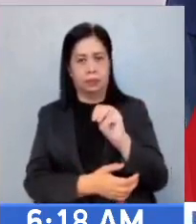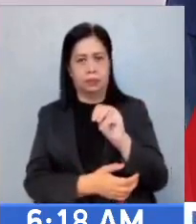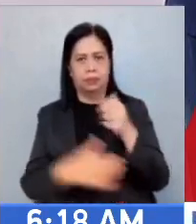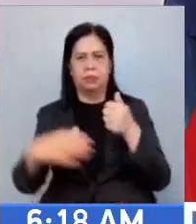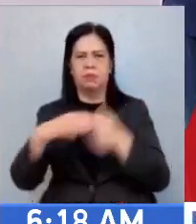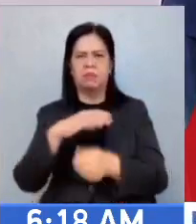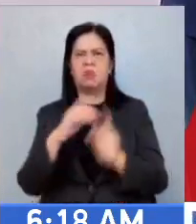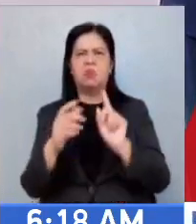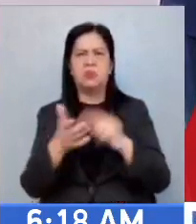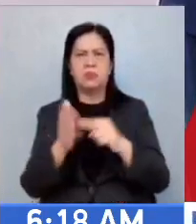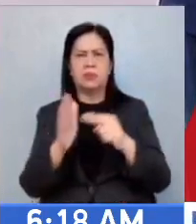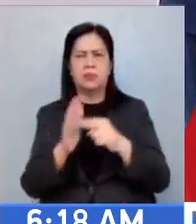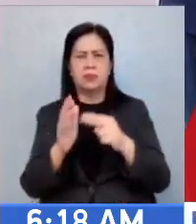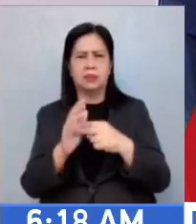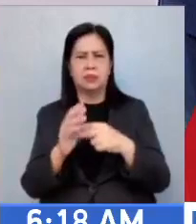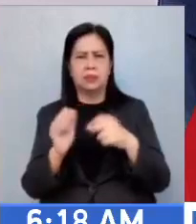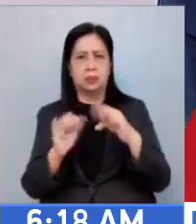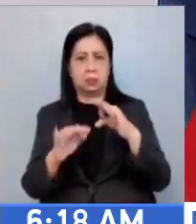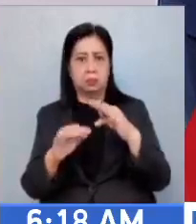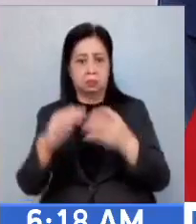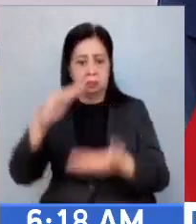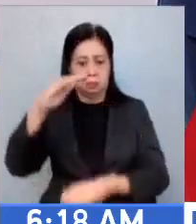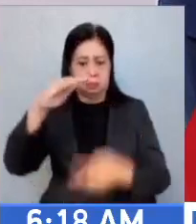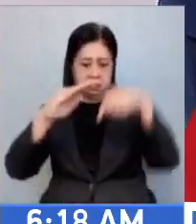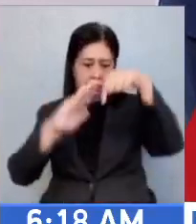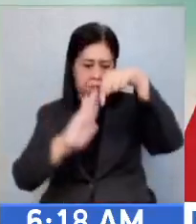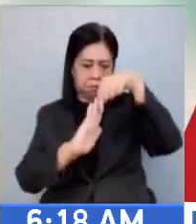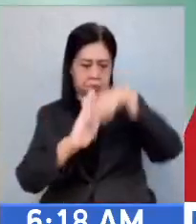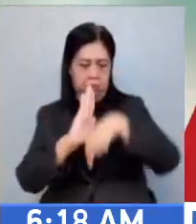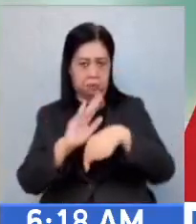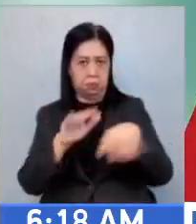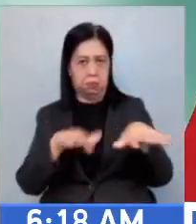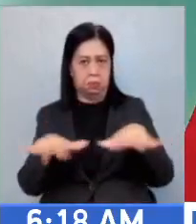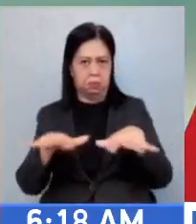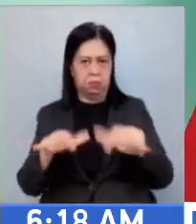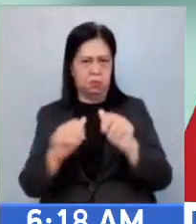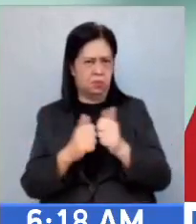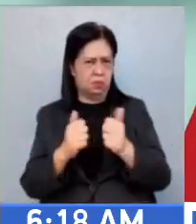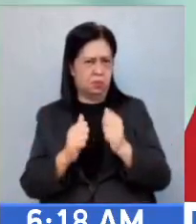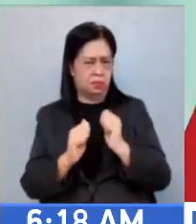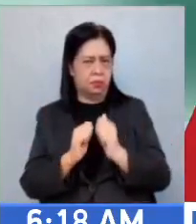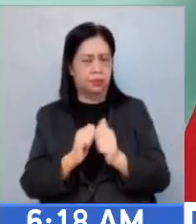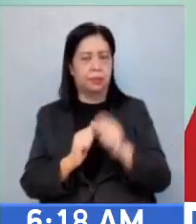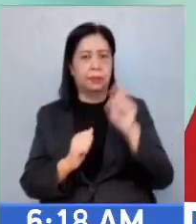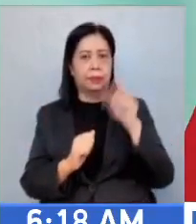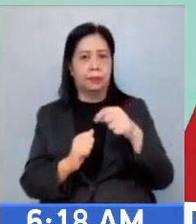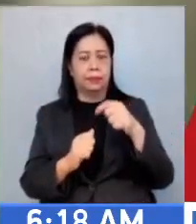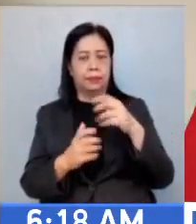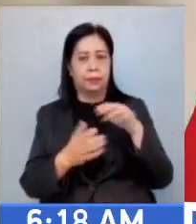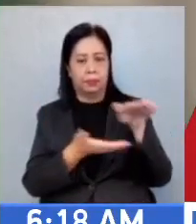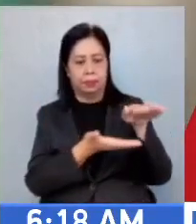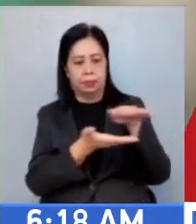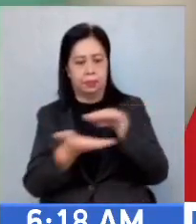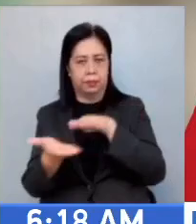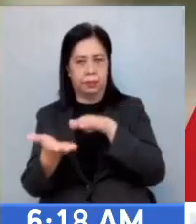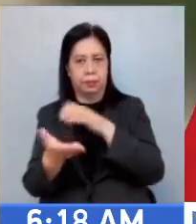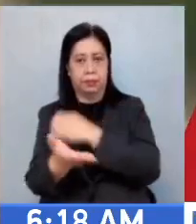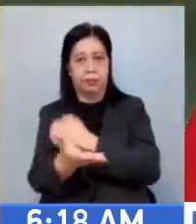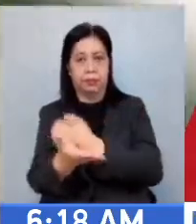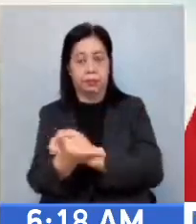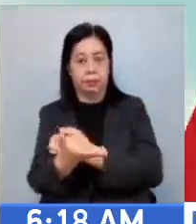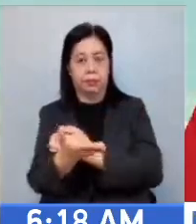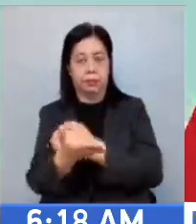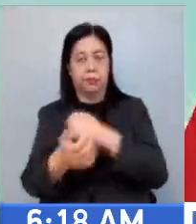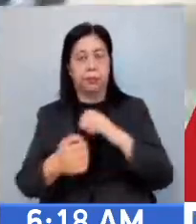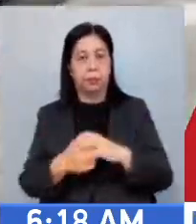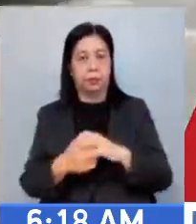mababaw po yung lindol na yan? Kapag ang lindol po ay mababaw, yung enerhiya na pinapakita ng lindol ay hindi